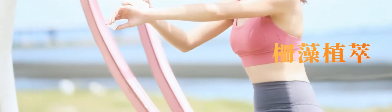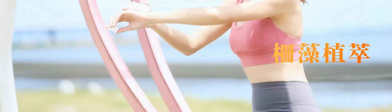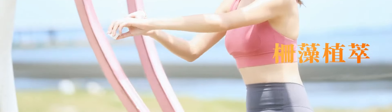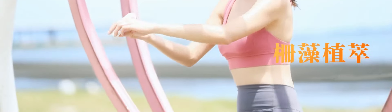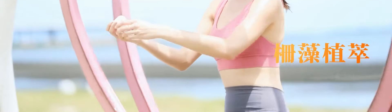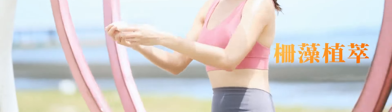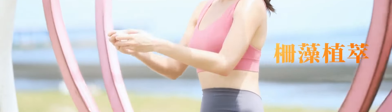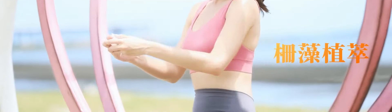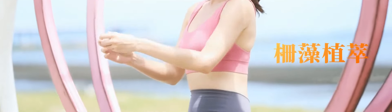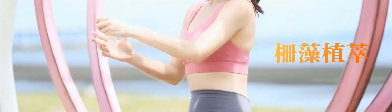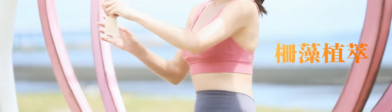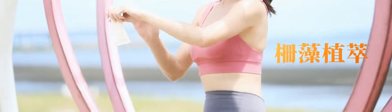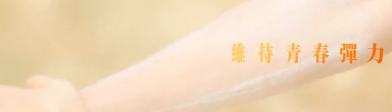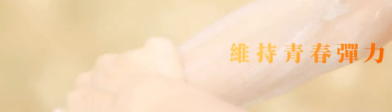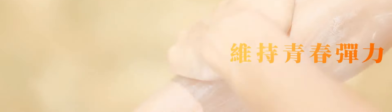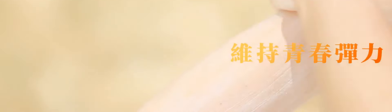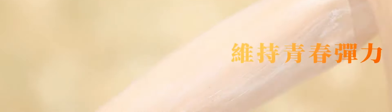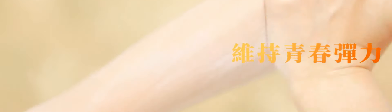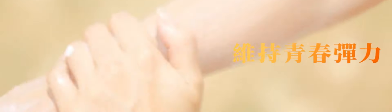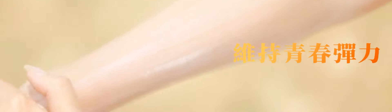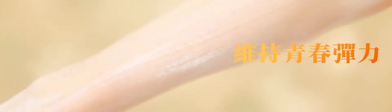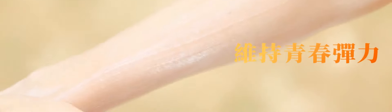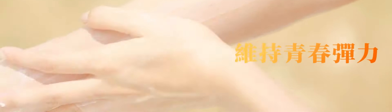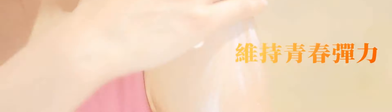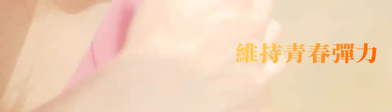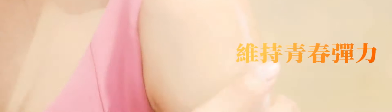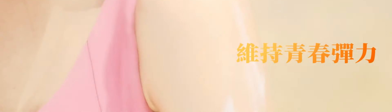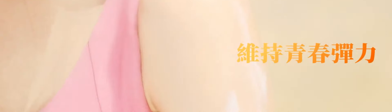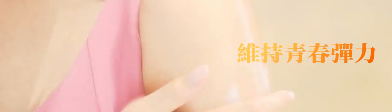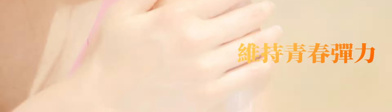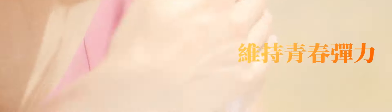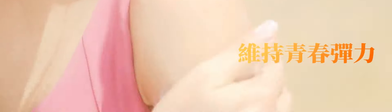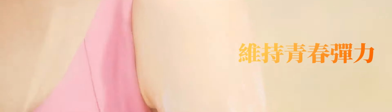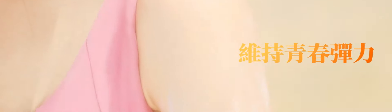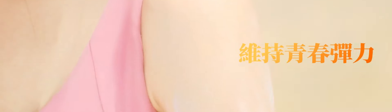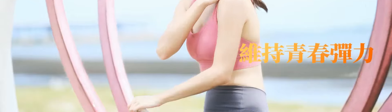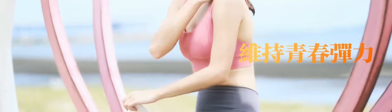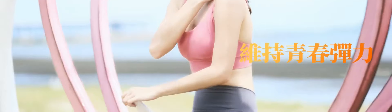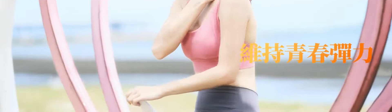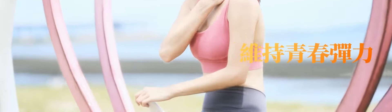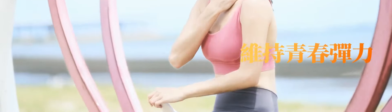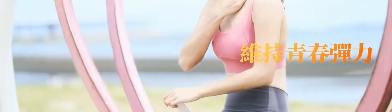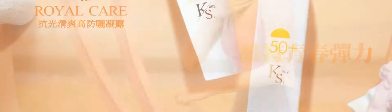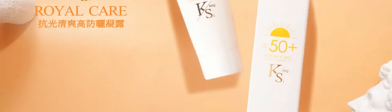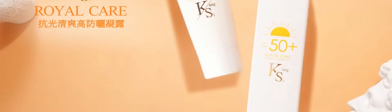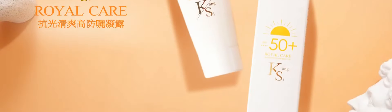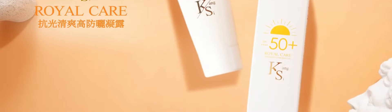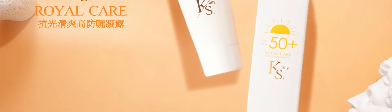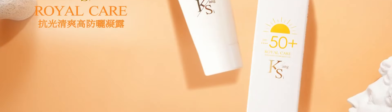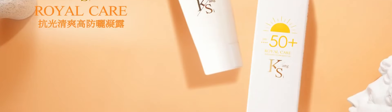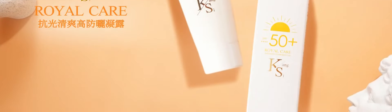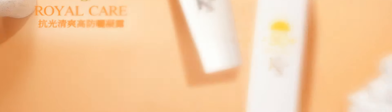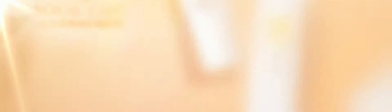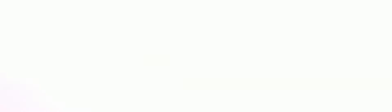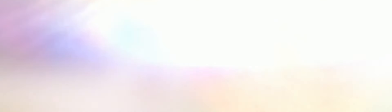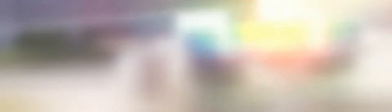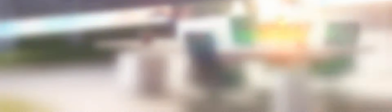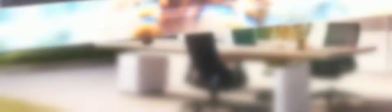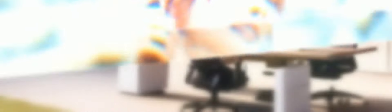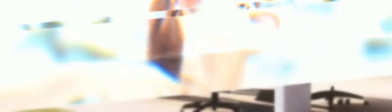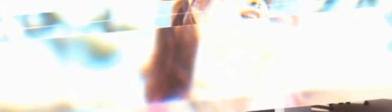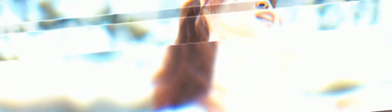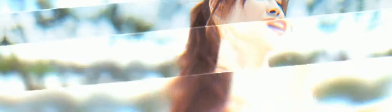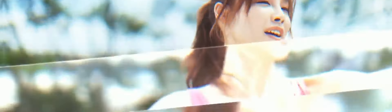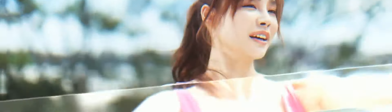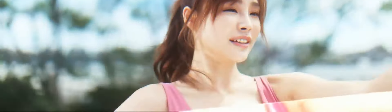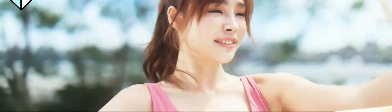蓝光神盾的抓藻植萃，保护我在阳光下延缓肌肤老化，维持青春弹力，可